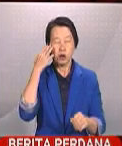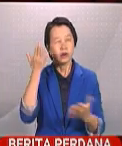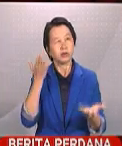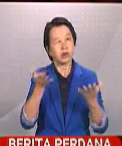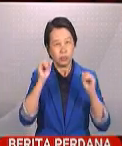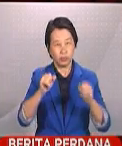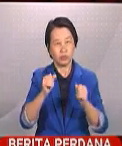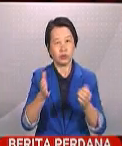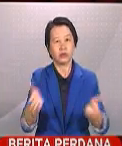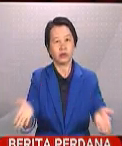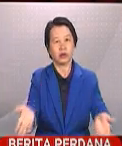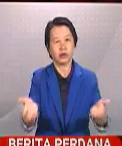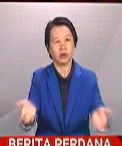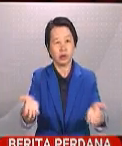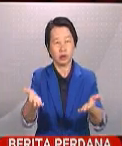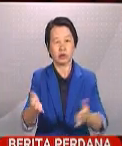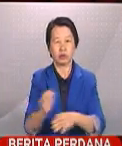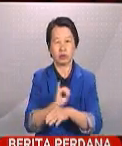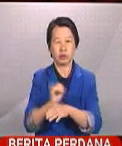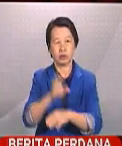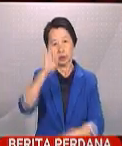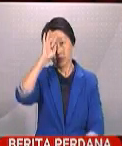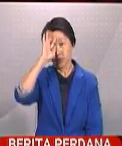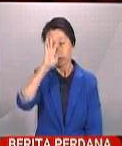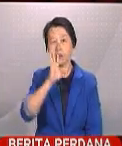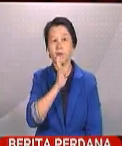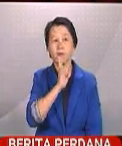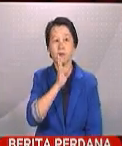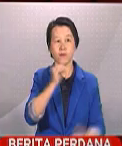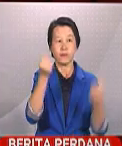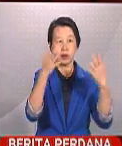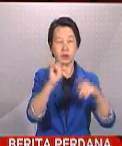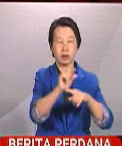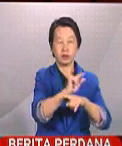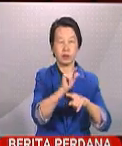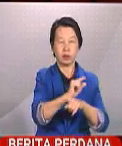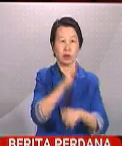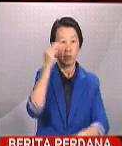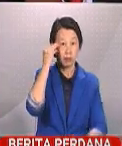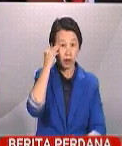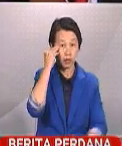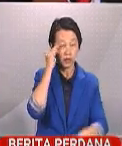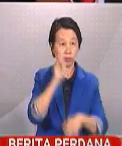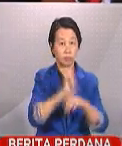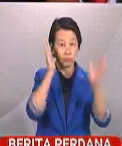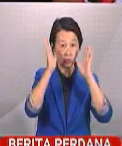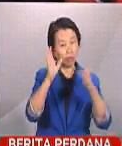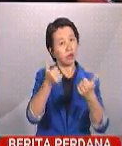kalau boleh encourage industri Tamil ni untuk gunakan lagi bahasa Melayu, bahasa kebangsaan.